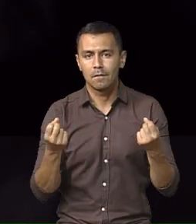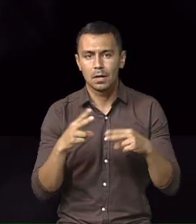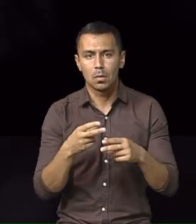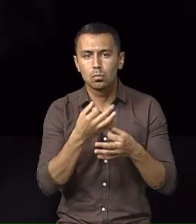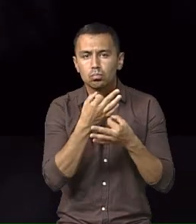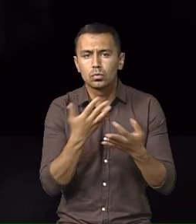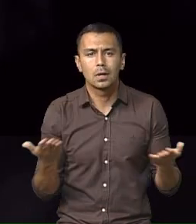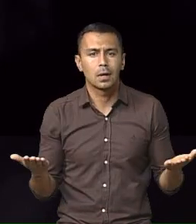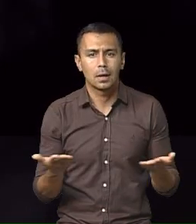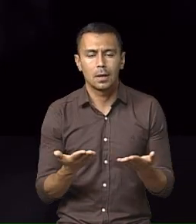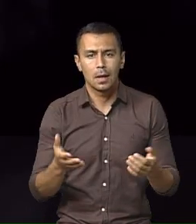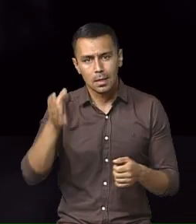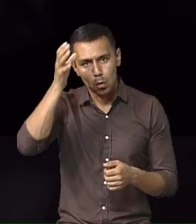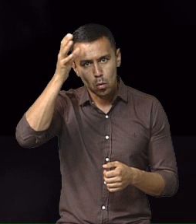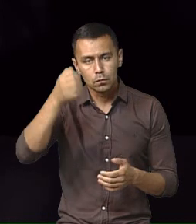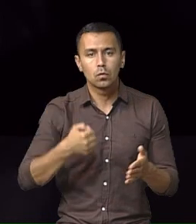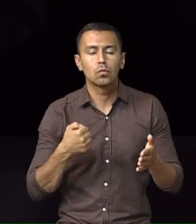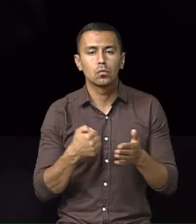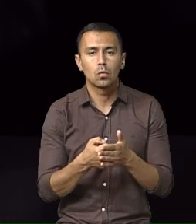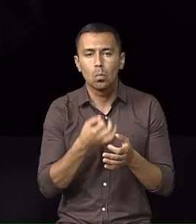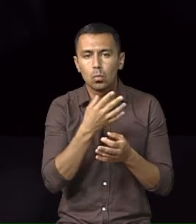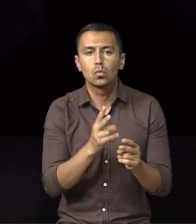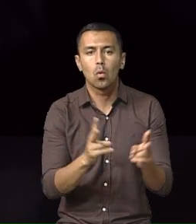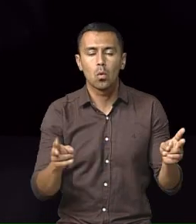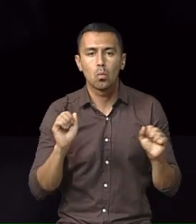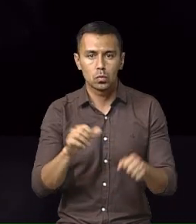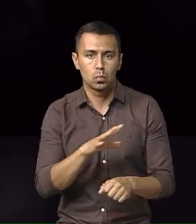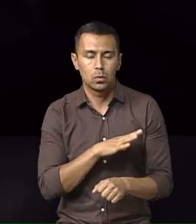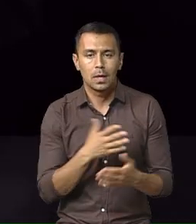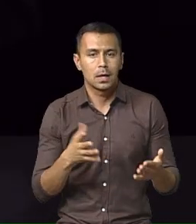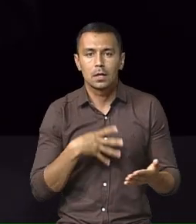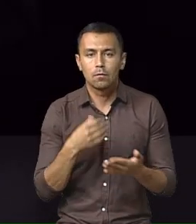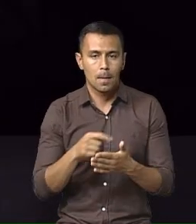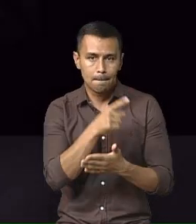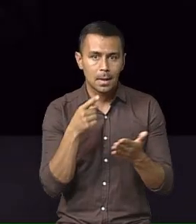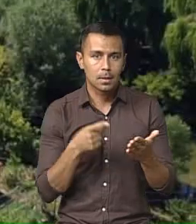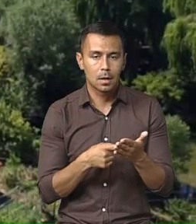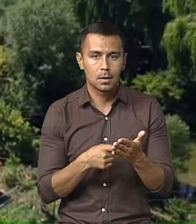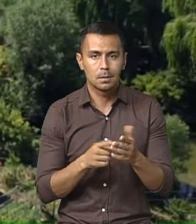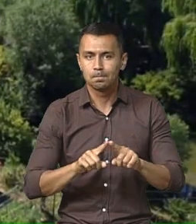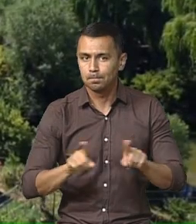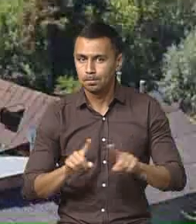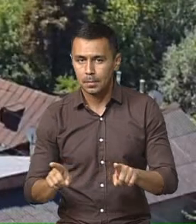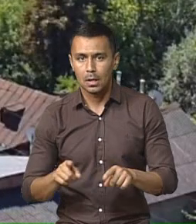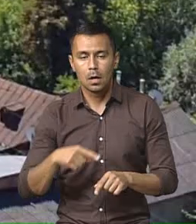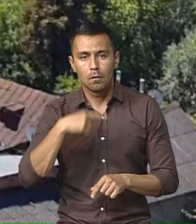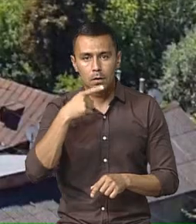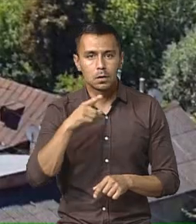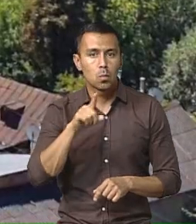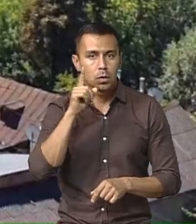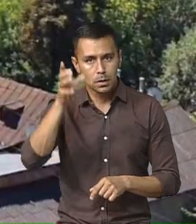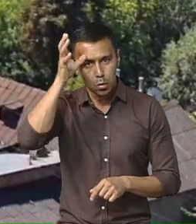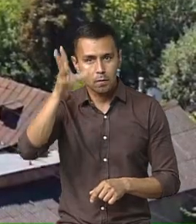будь-яких науковців, до будь-кого можуть бути якісь свої питання і нюанси. За словами молодшого